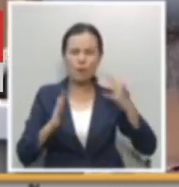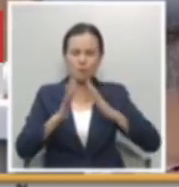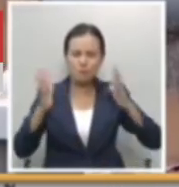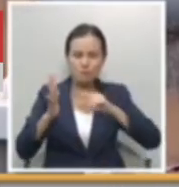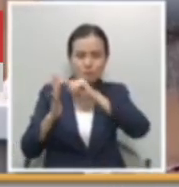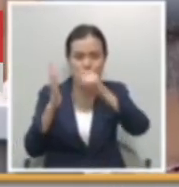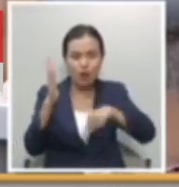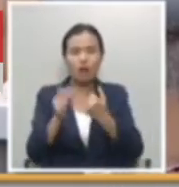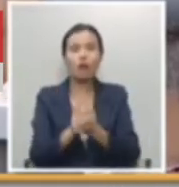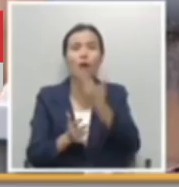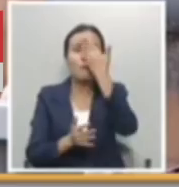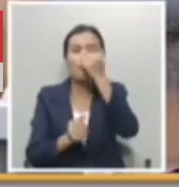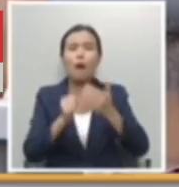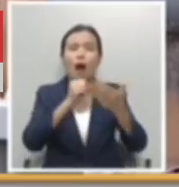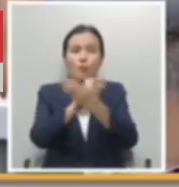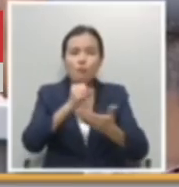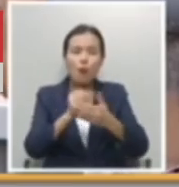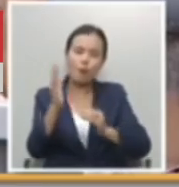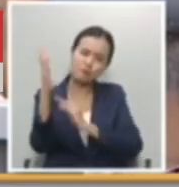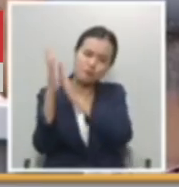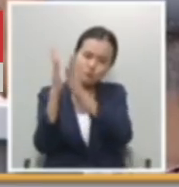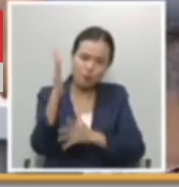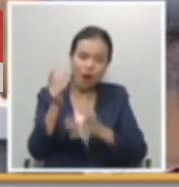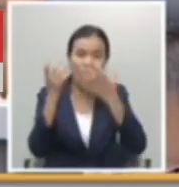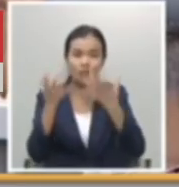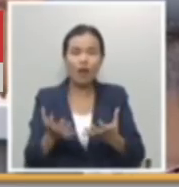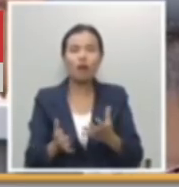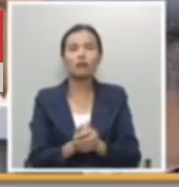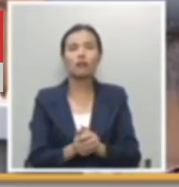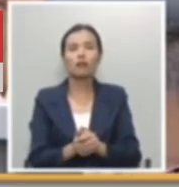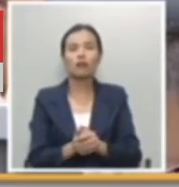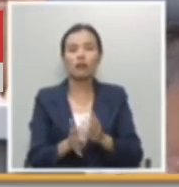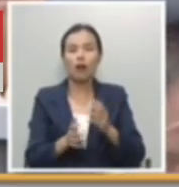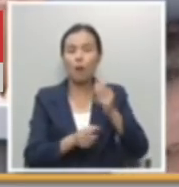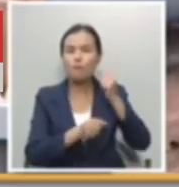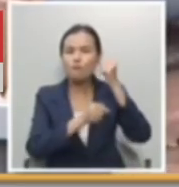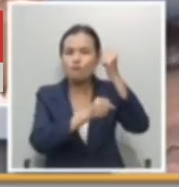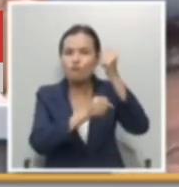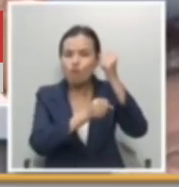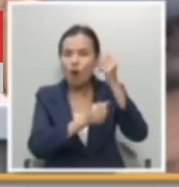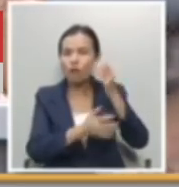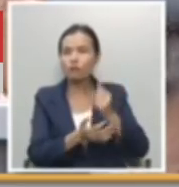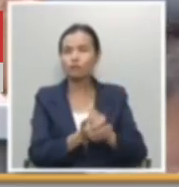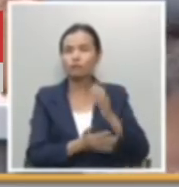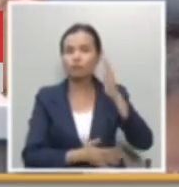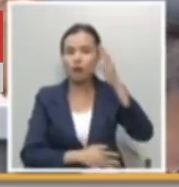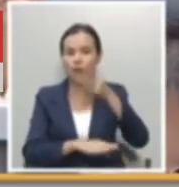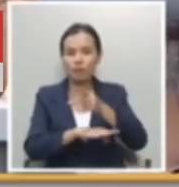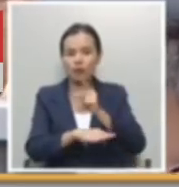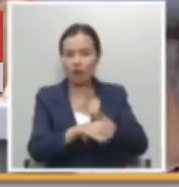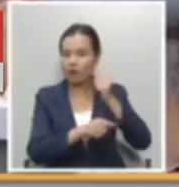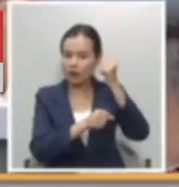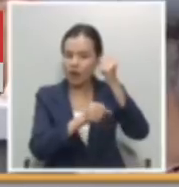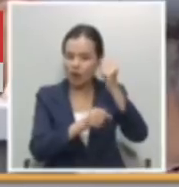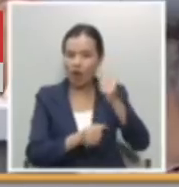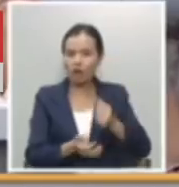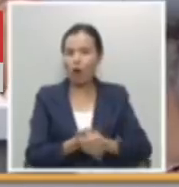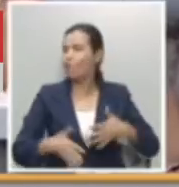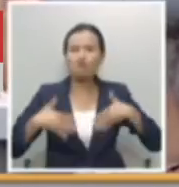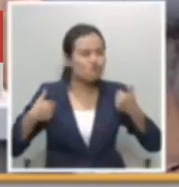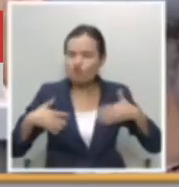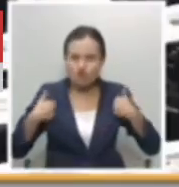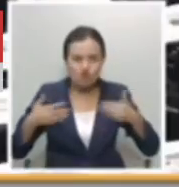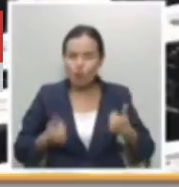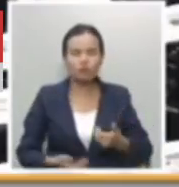ทำไมปล่อยให้ยาเสพติดระบาดหนักเดี๋ยวจะแฉว่า ประธานครับประท้วงครับท่านประธาน เอาเลยประท้วงเลยมันชิบเป๋งเลยเชิญ ประ